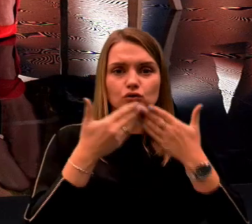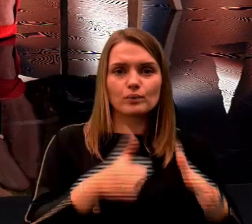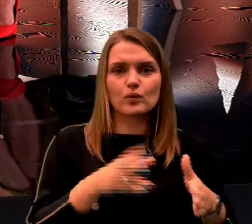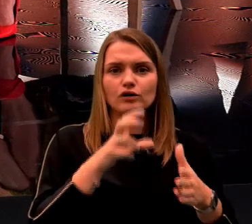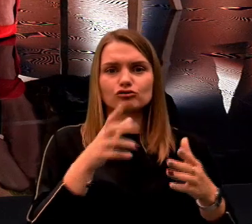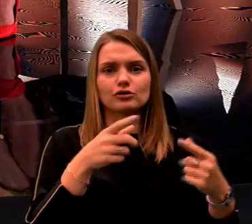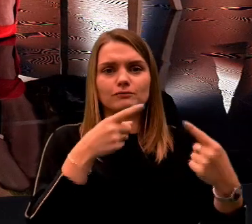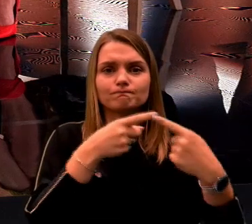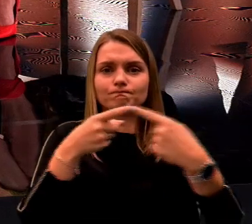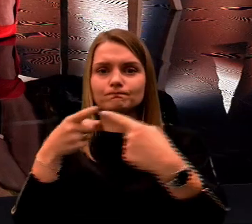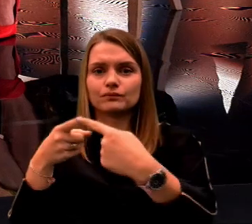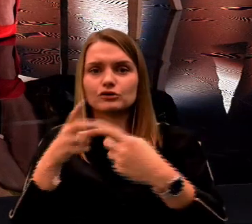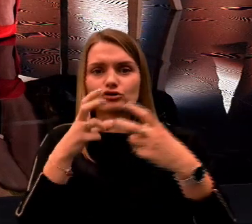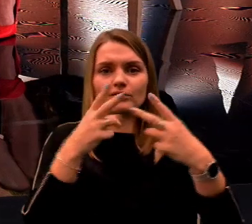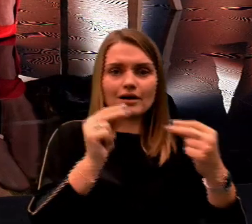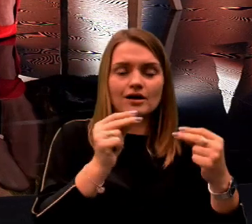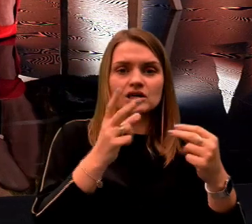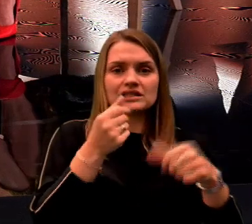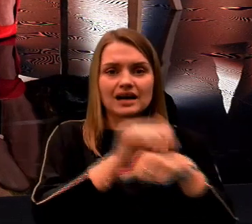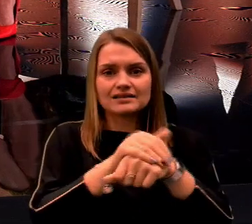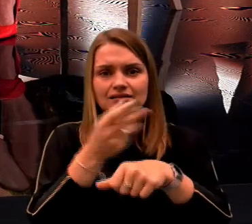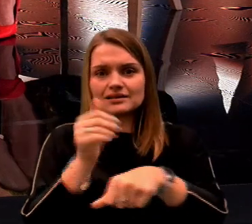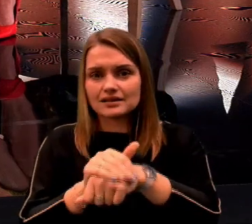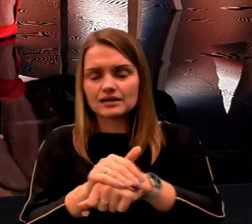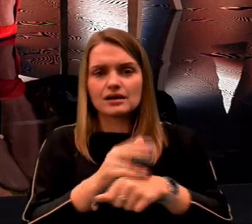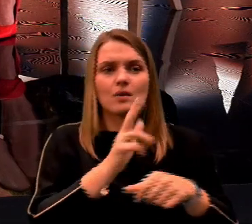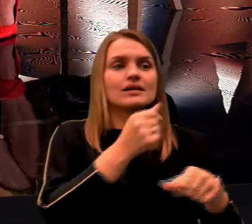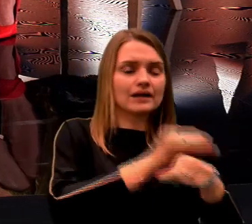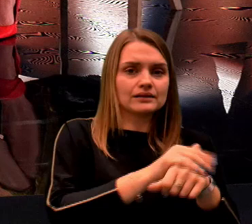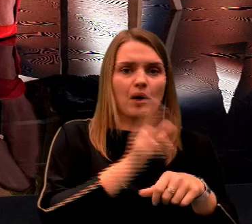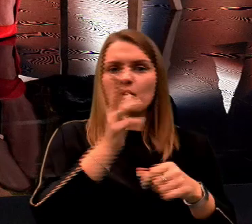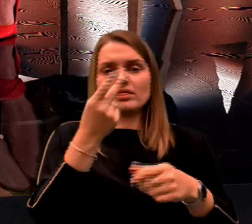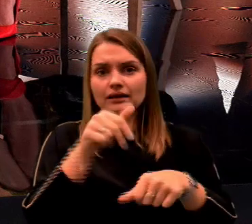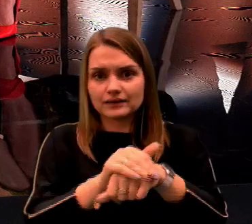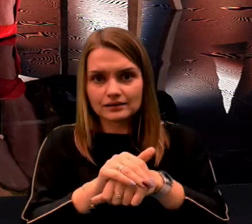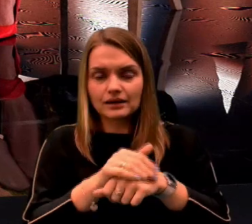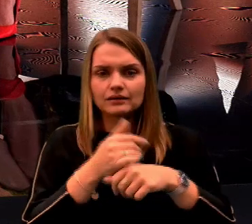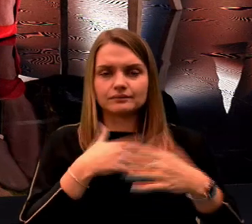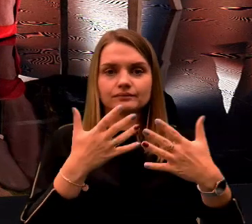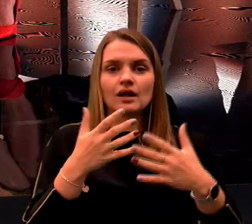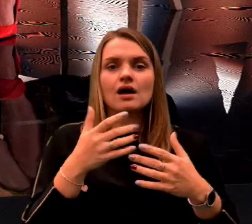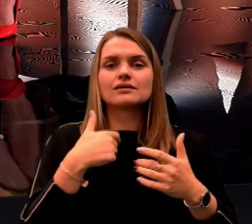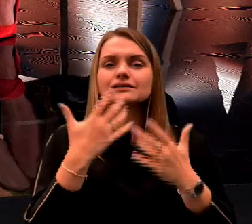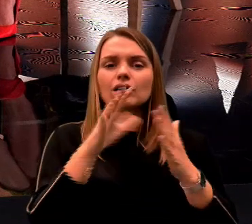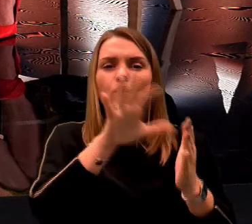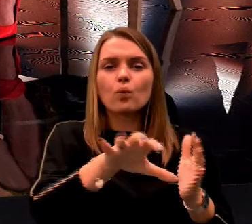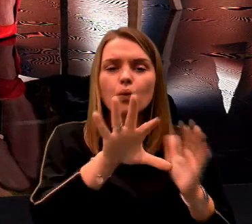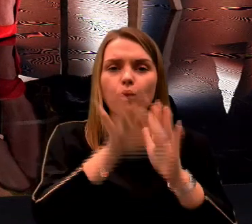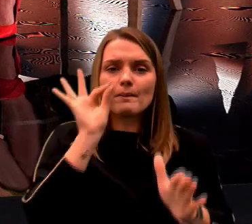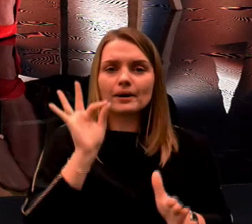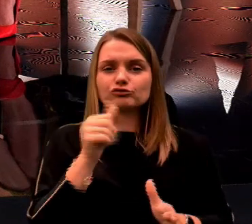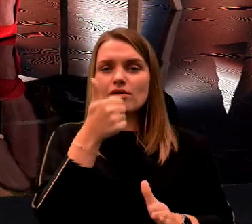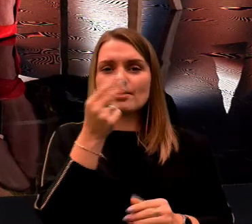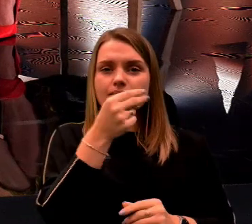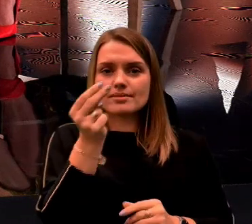I najpierw myślałem, że się może nie zgadzamy, może potem się zgadzamy, ale ja chciałbym złapać jeden wątek, który wydaje mi się